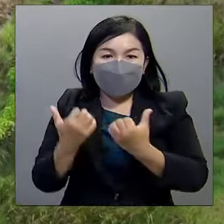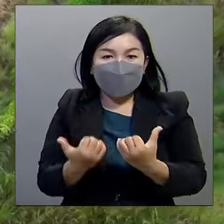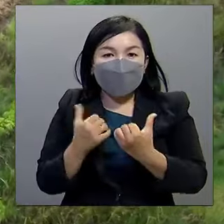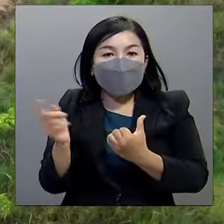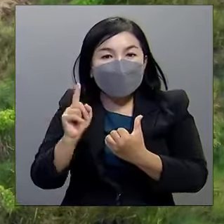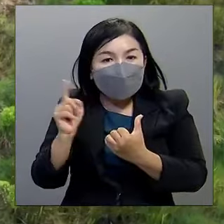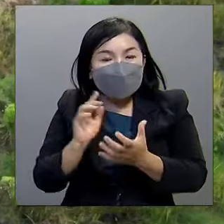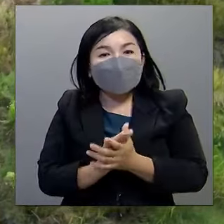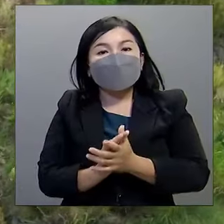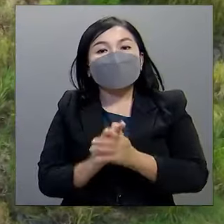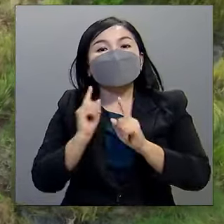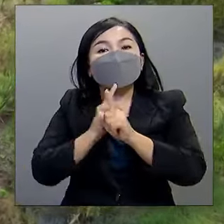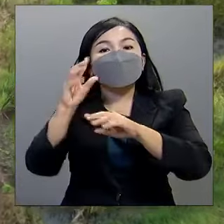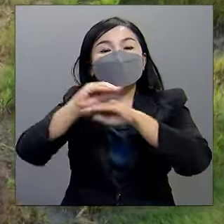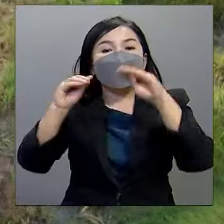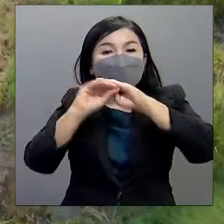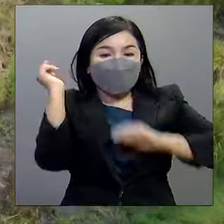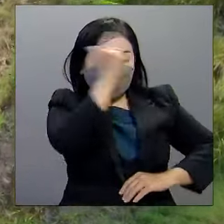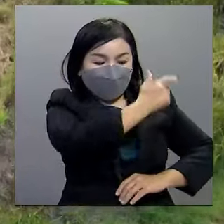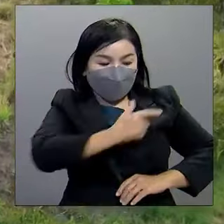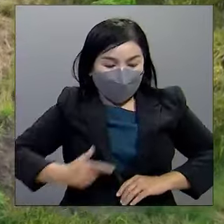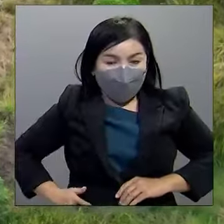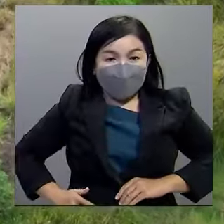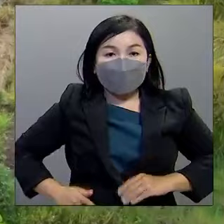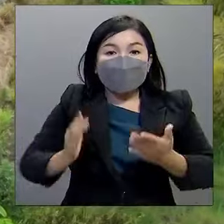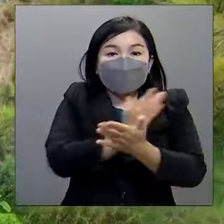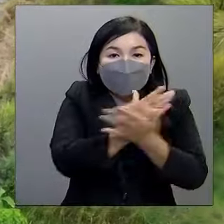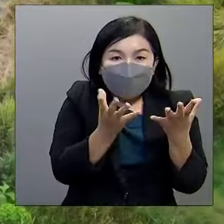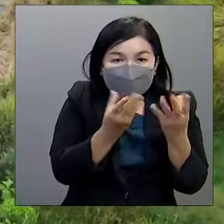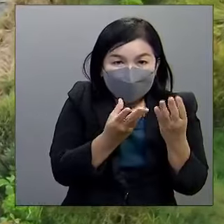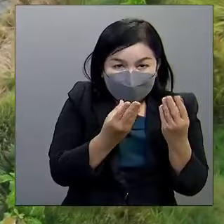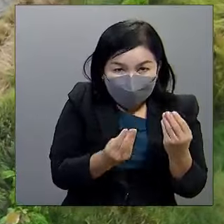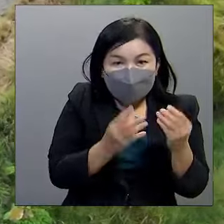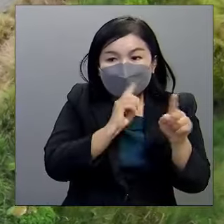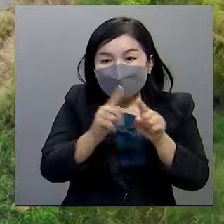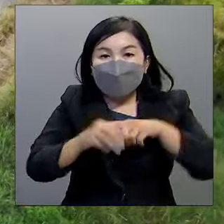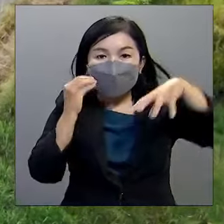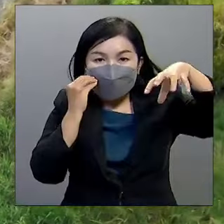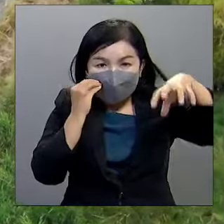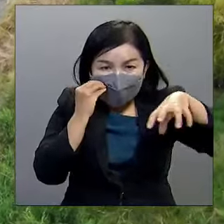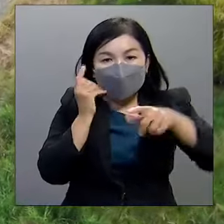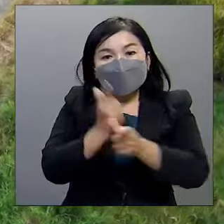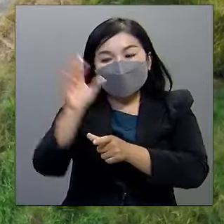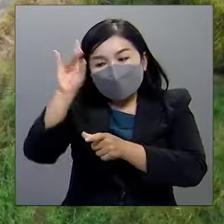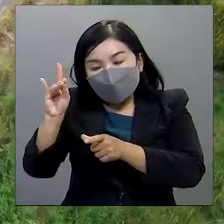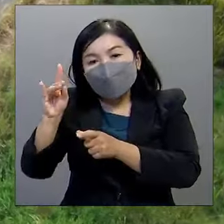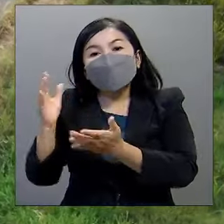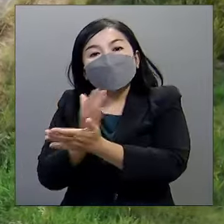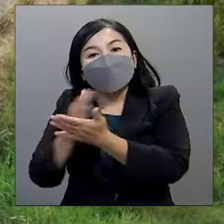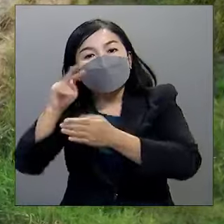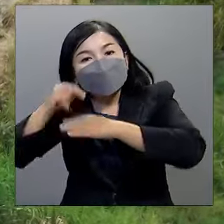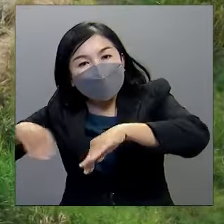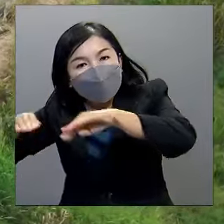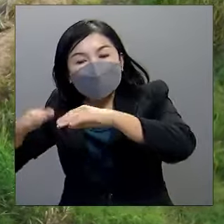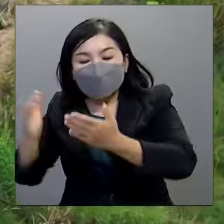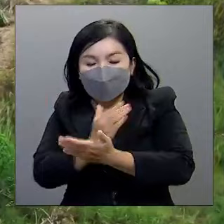บทของโคกหนองนาที่จะต้องอ้างอิงถึงในเรื่องของการบริหารจัดการดินน้ำลมไฟป่าและคนในเรื่องของทิศทางของลมนะครับก็เป็น